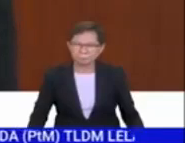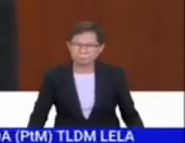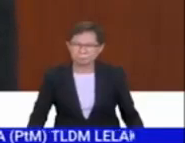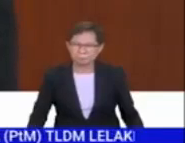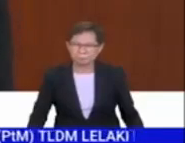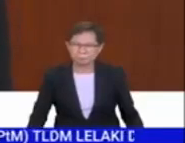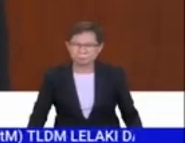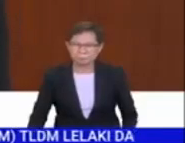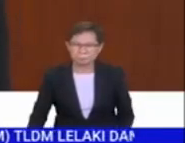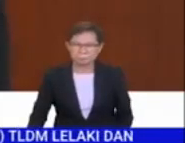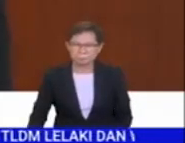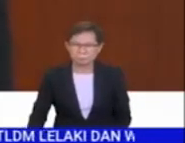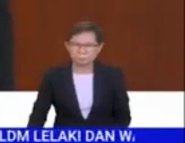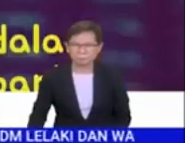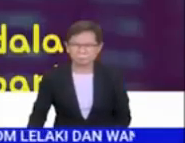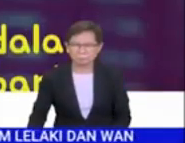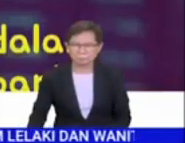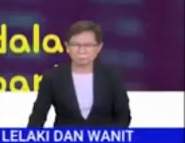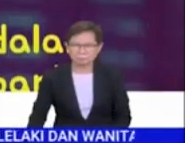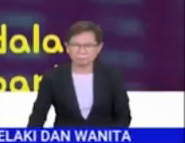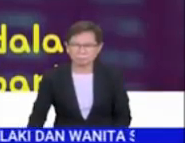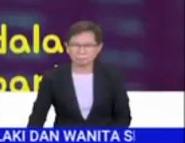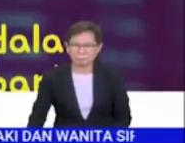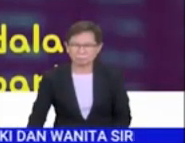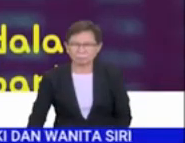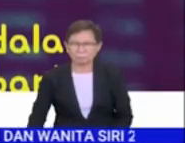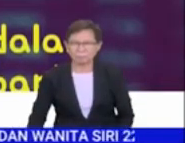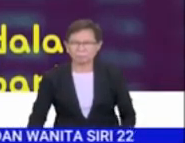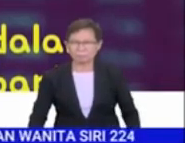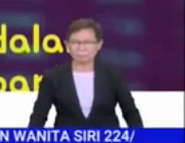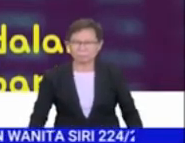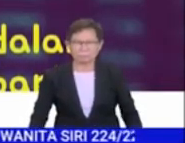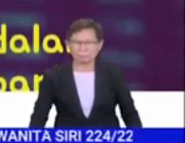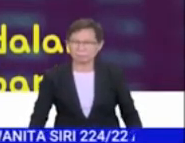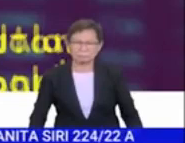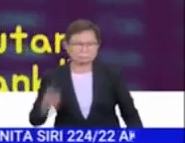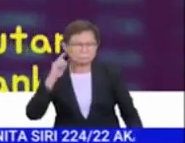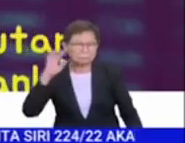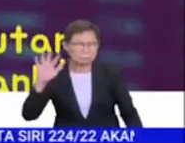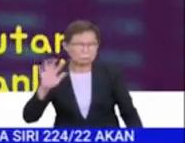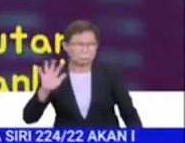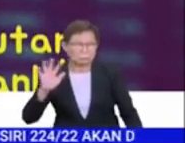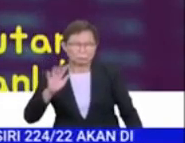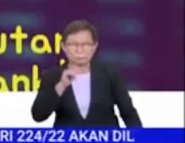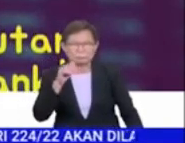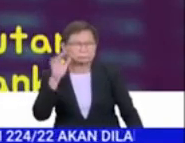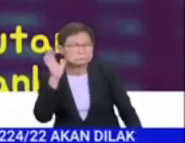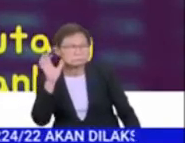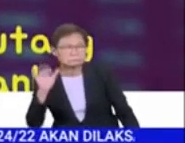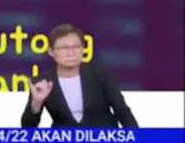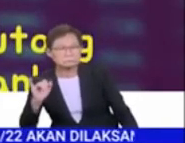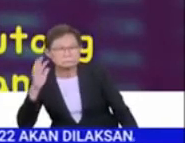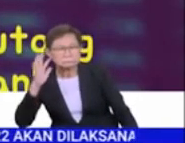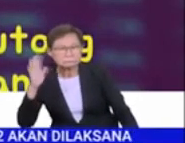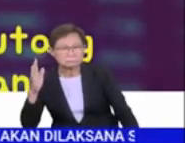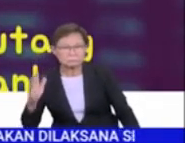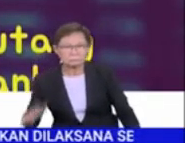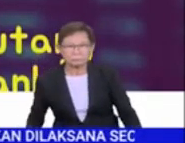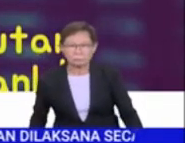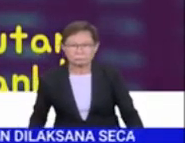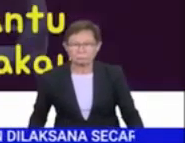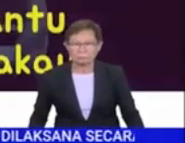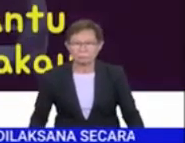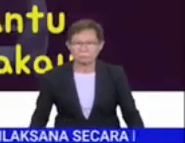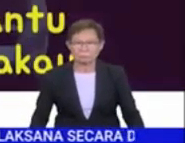scam ini dah tahu tak? Ramai orang bergantung pada ruang cyber. This is the chance. Yeah, this is the chance untuk